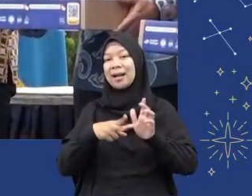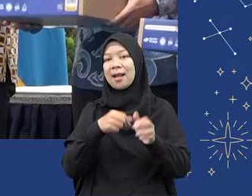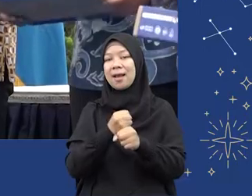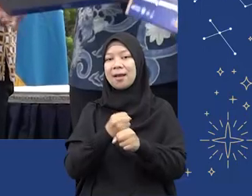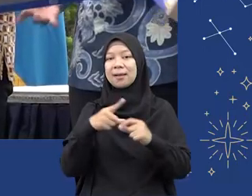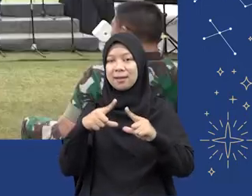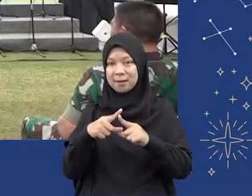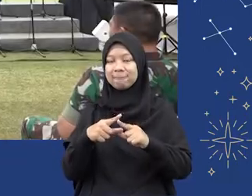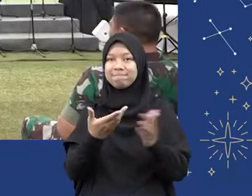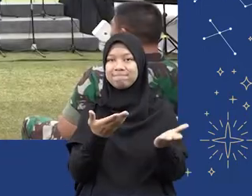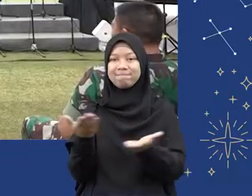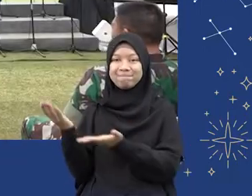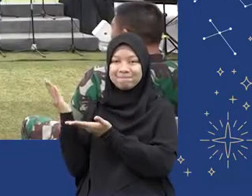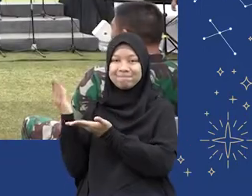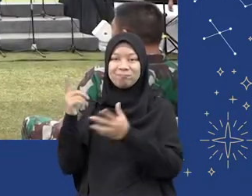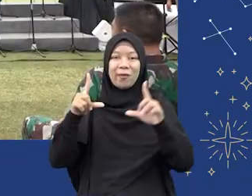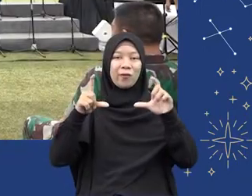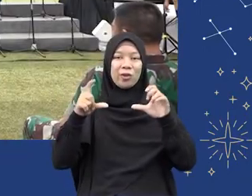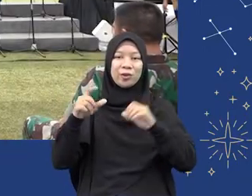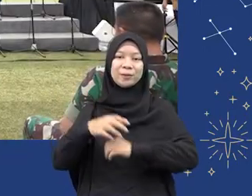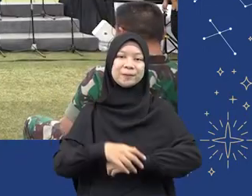kami silahkan untuk berfoto bersama